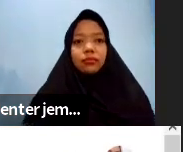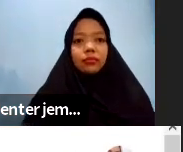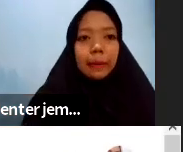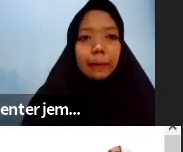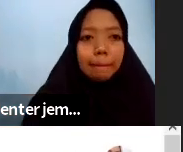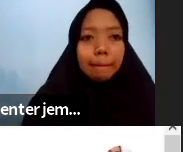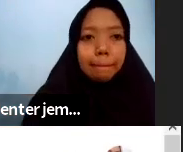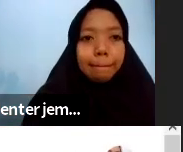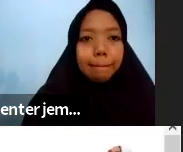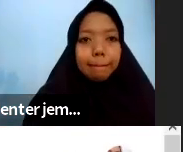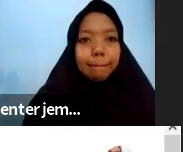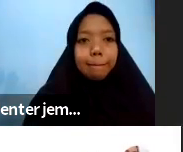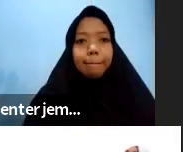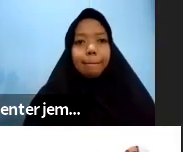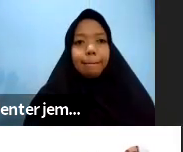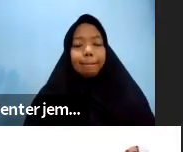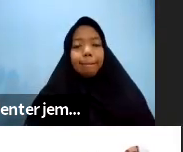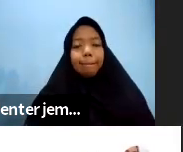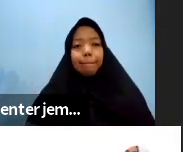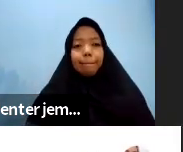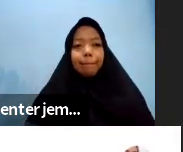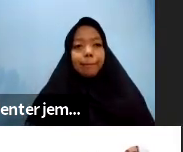I know